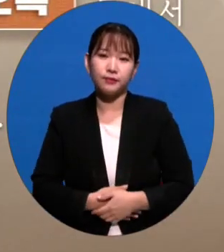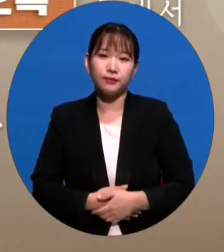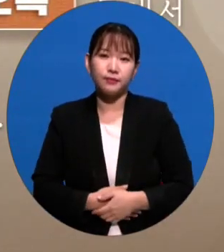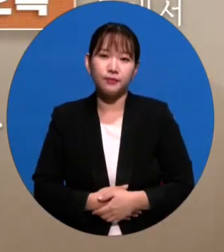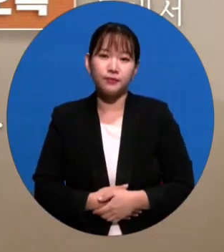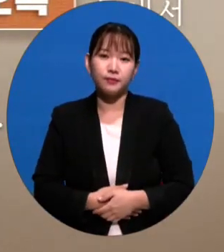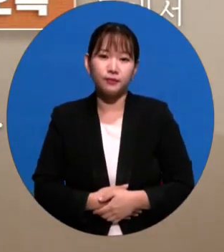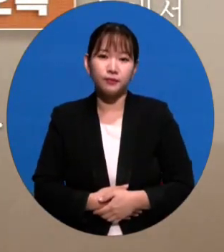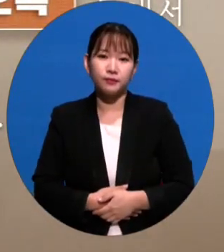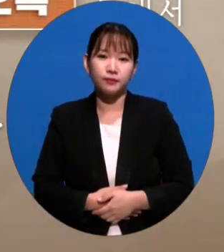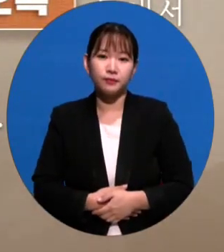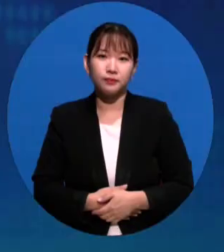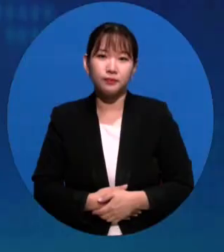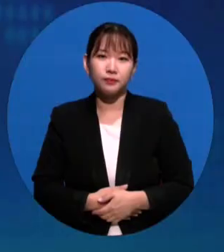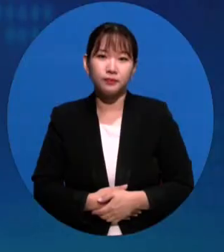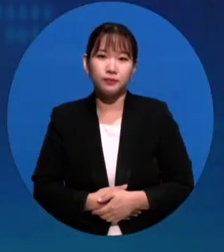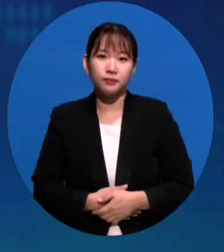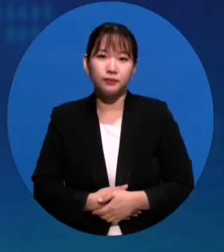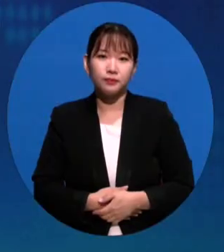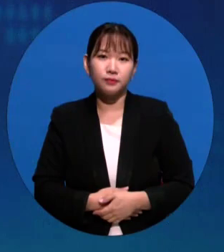뉴스 천홍입니다.